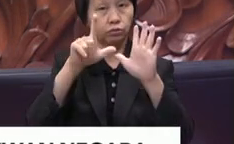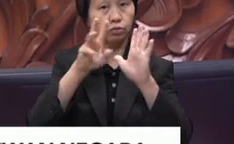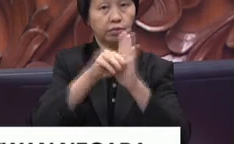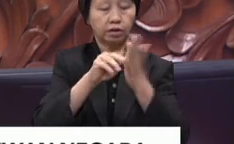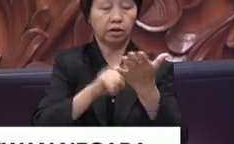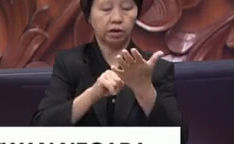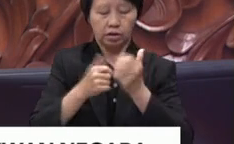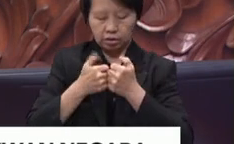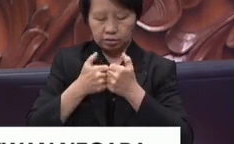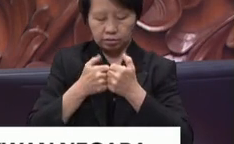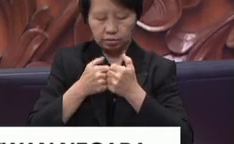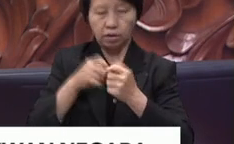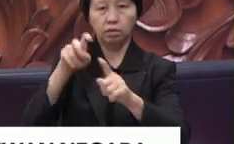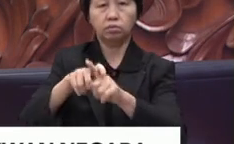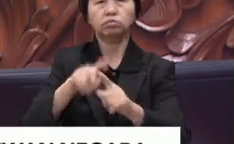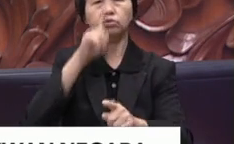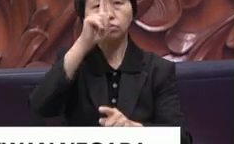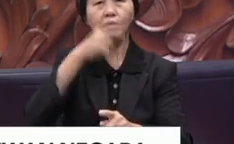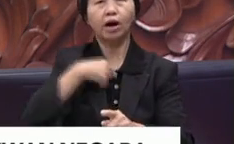walaupun saya telah